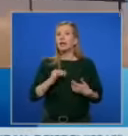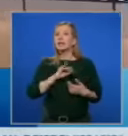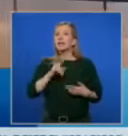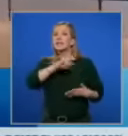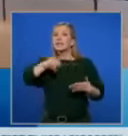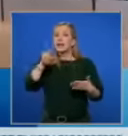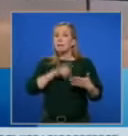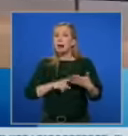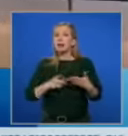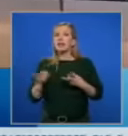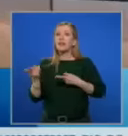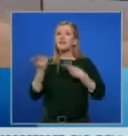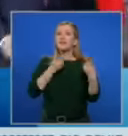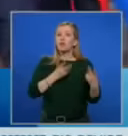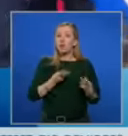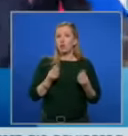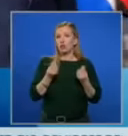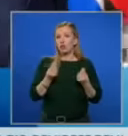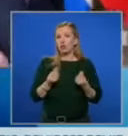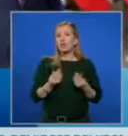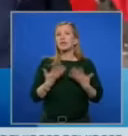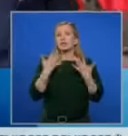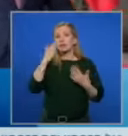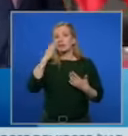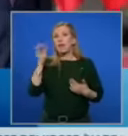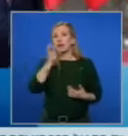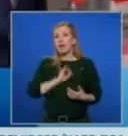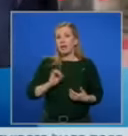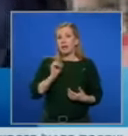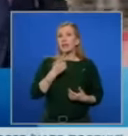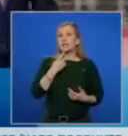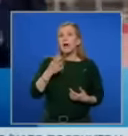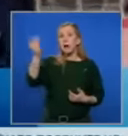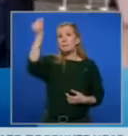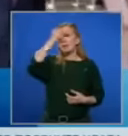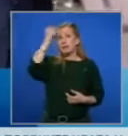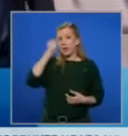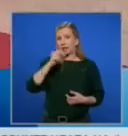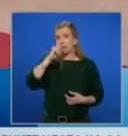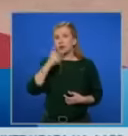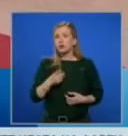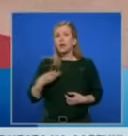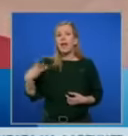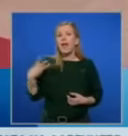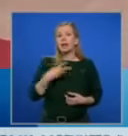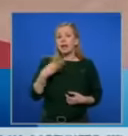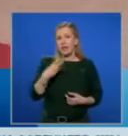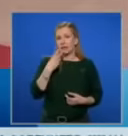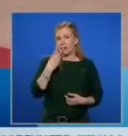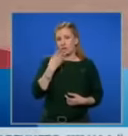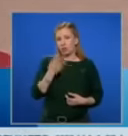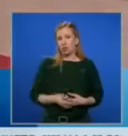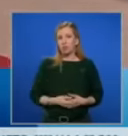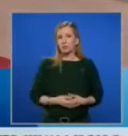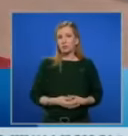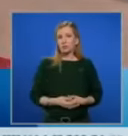поне 10 милиарда евро. За България червени линии са именно въпросите, свързани с енергетиката. Чуйте още от Румен